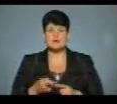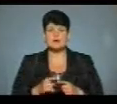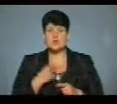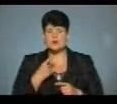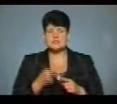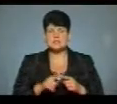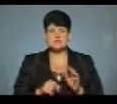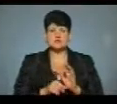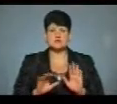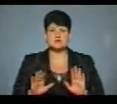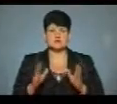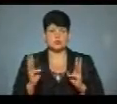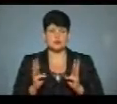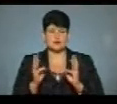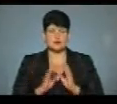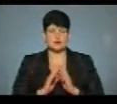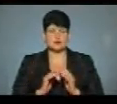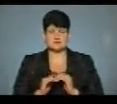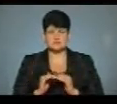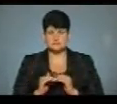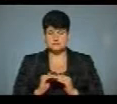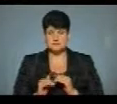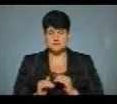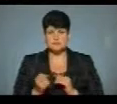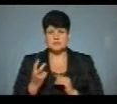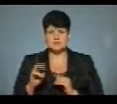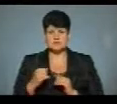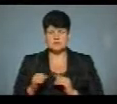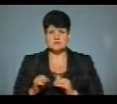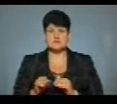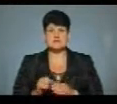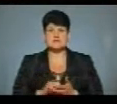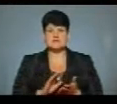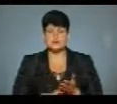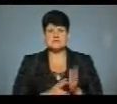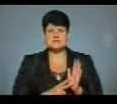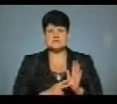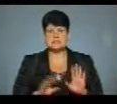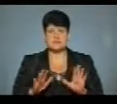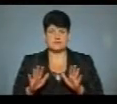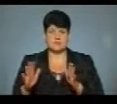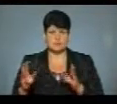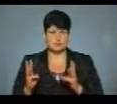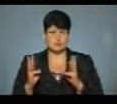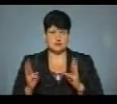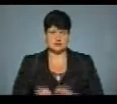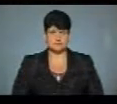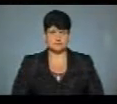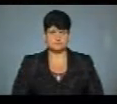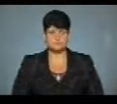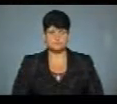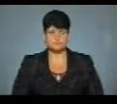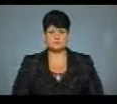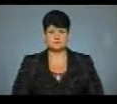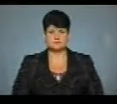випадок горіння стерні за день в області. 12 серпня на Тернопільщині зареєстрували 7 випадків пожеж в природних екосистемах.